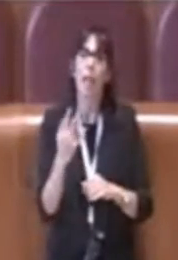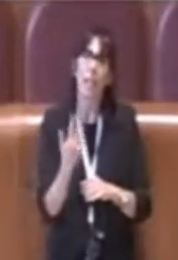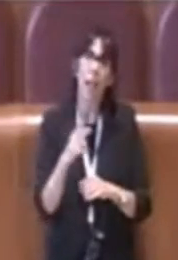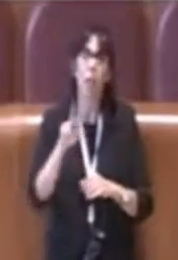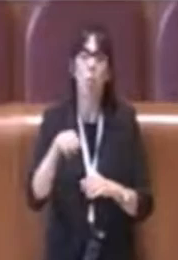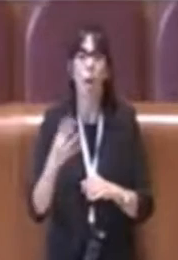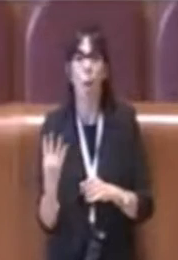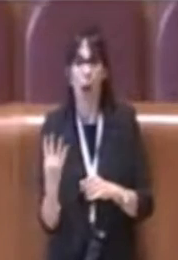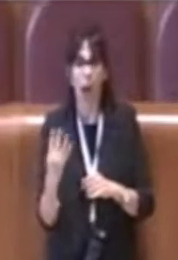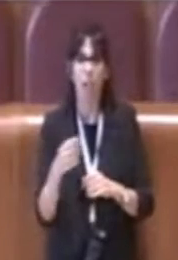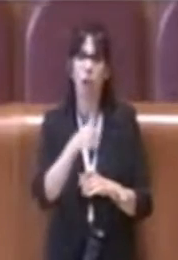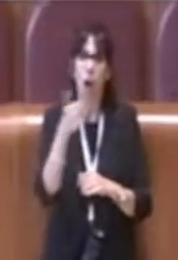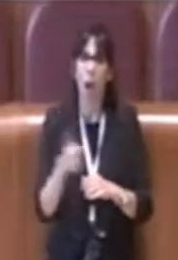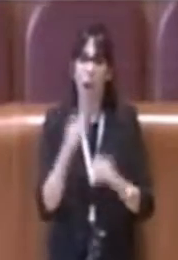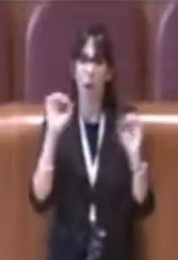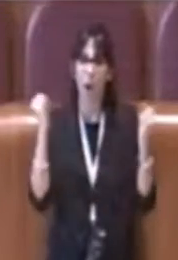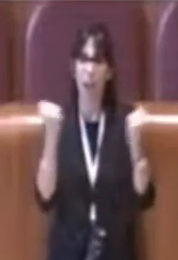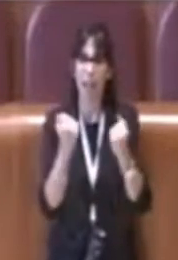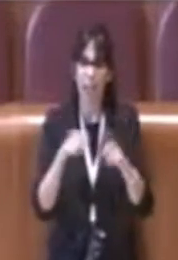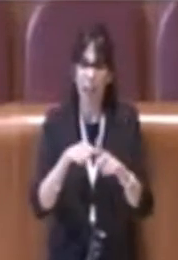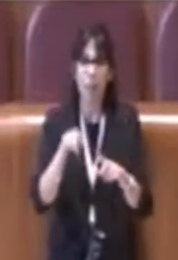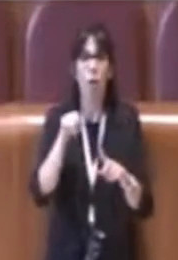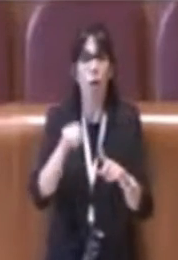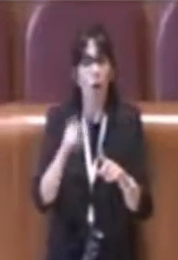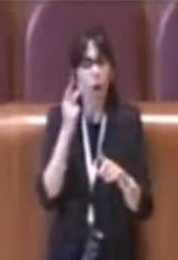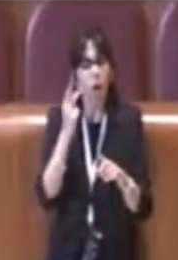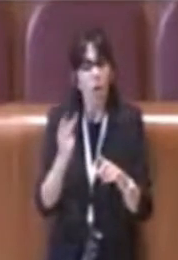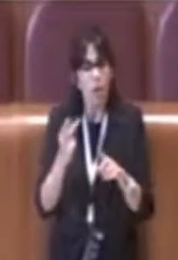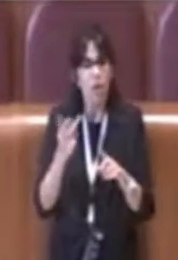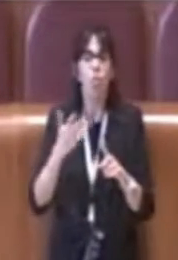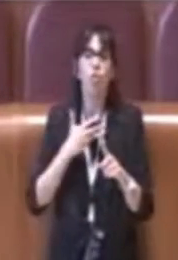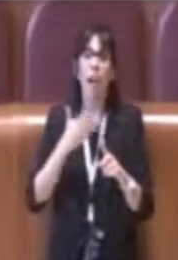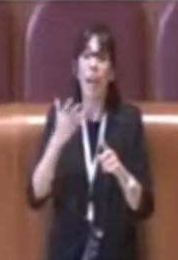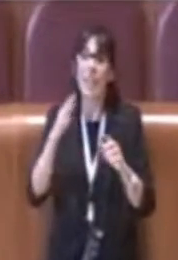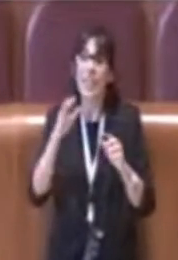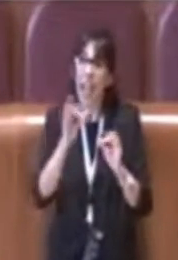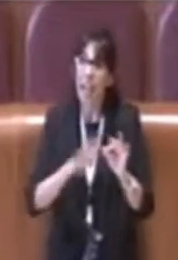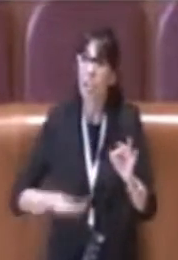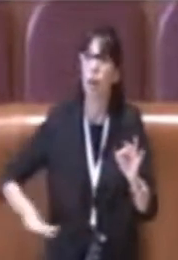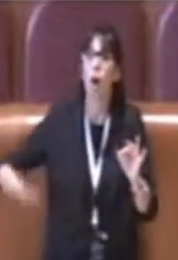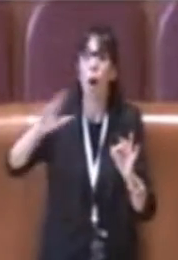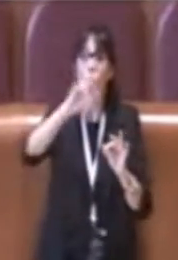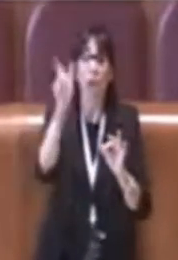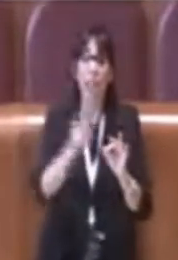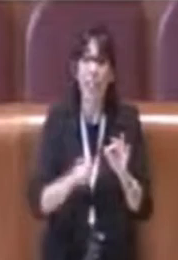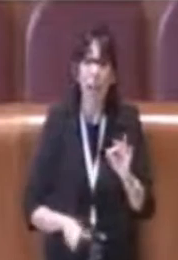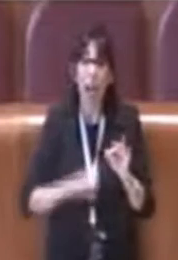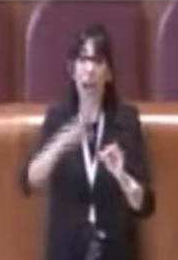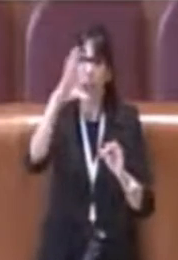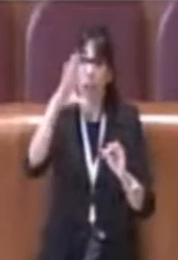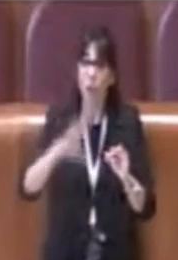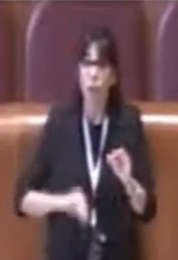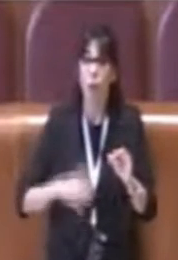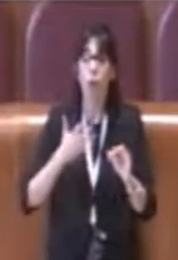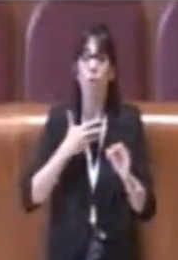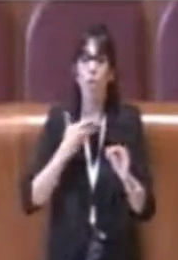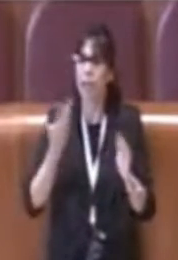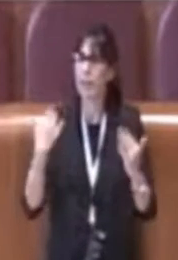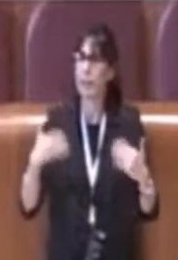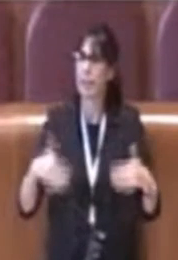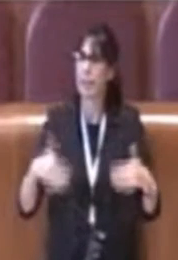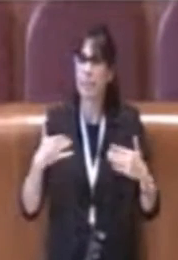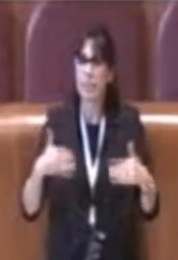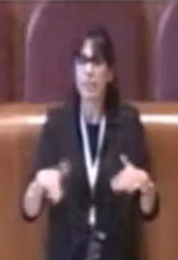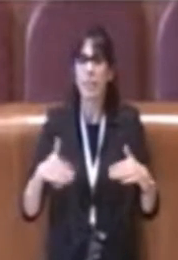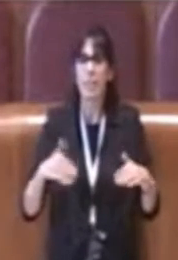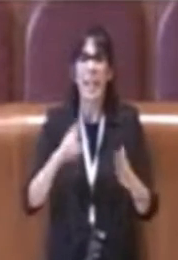2003-2004, l'anno accademico 2003-2004, si registra in tutto il territorio nazionale un diciamo purtroppo vertiginoso calo